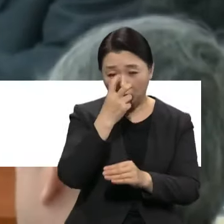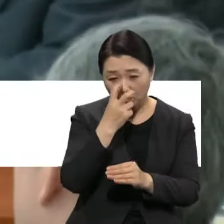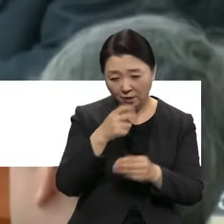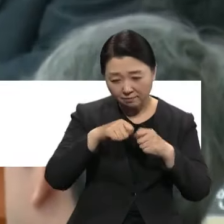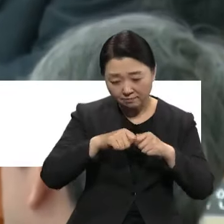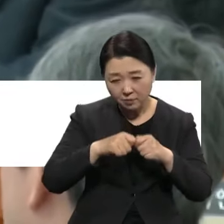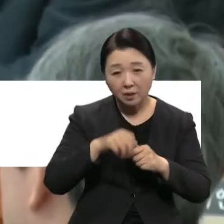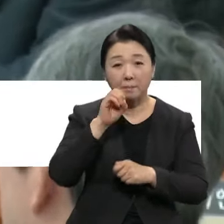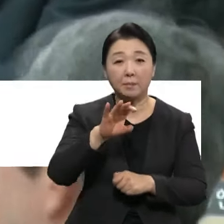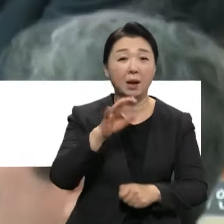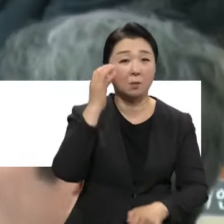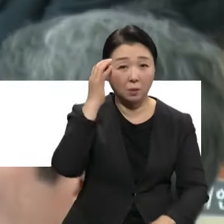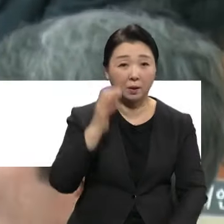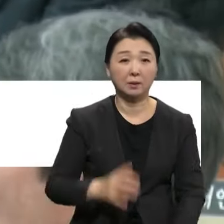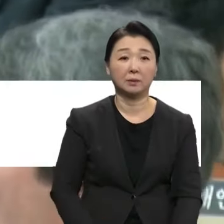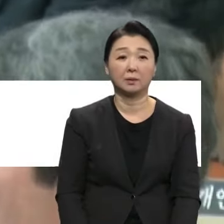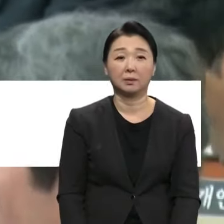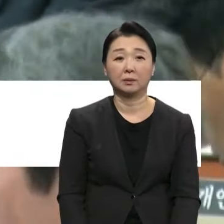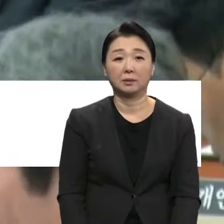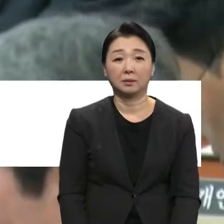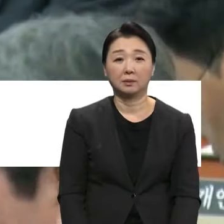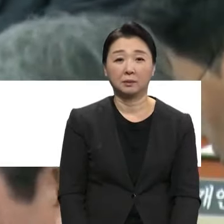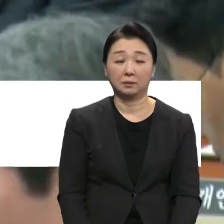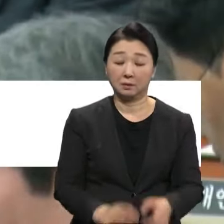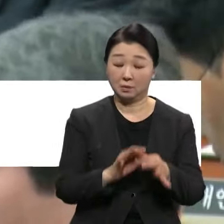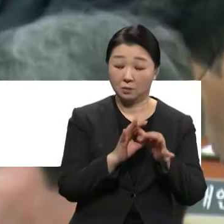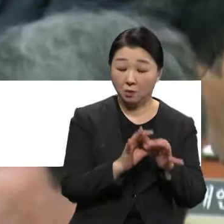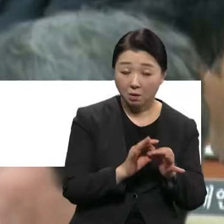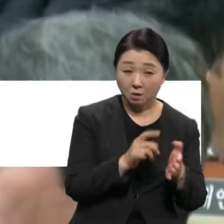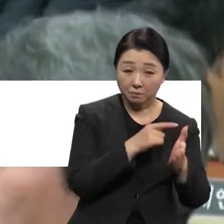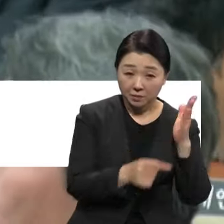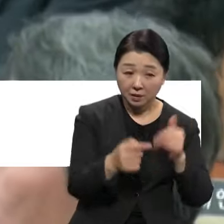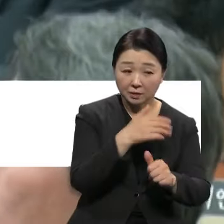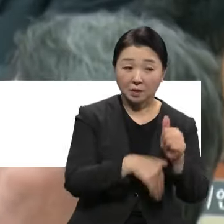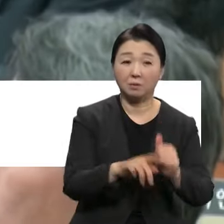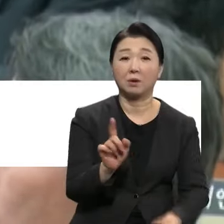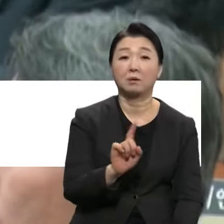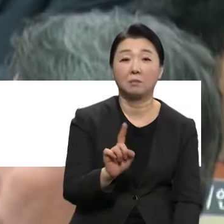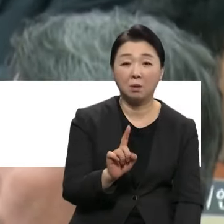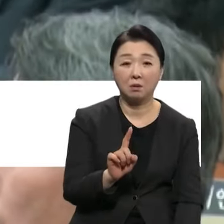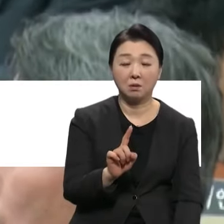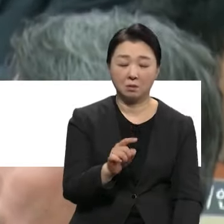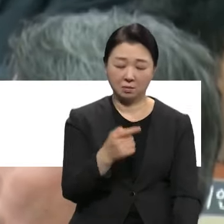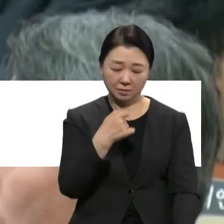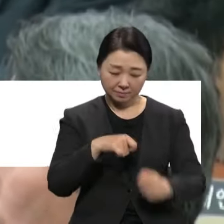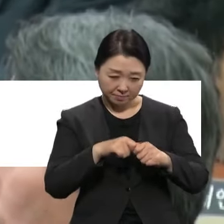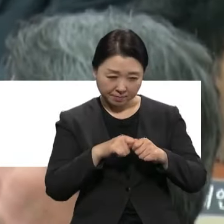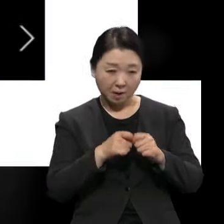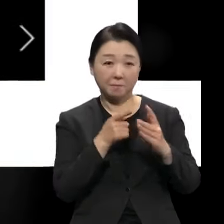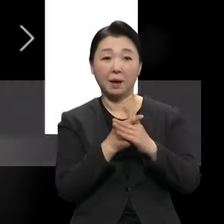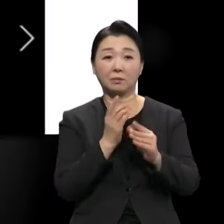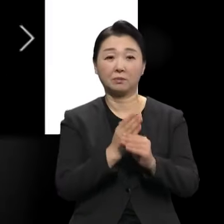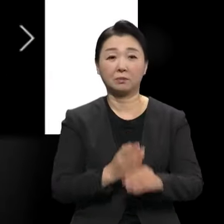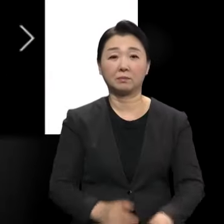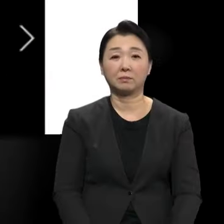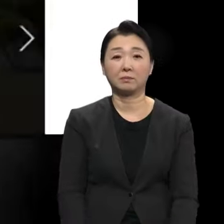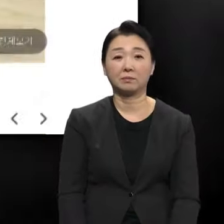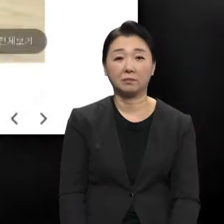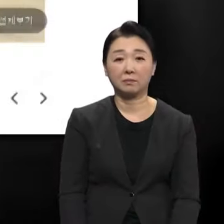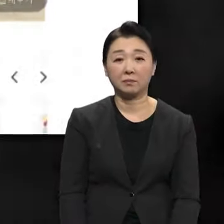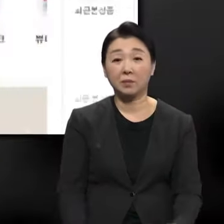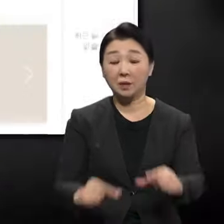내용은 말씀드리기 어려울 것 같고요 관련해 지금 피해 상황을 어 소상이 파악하고 있는 상황입니다